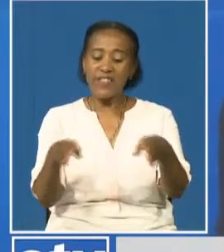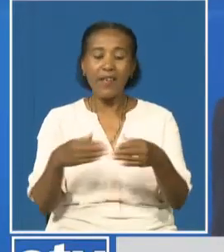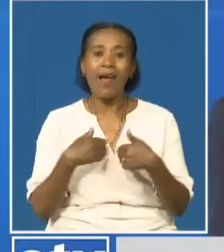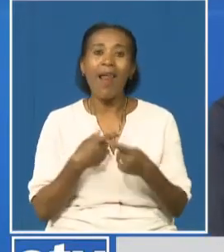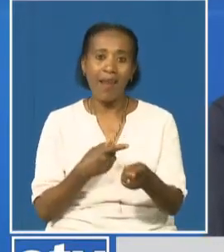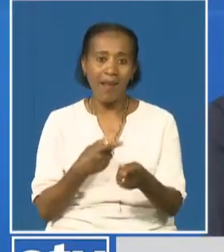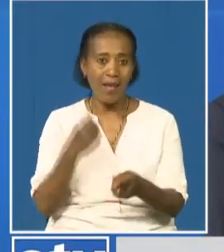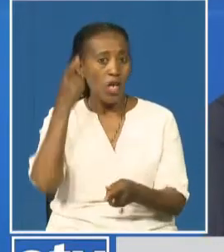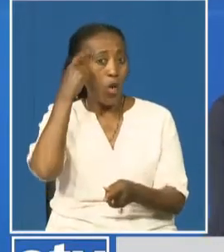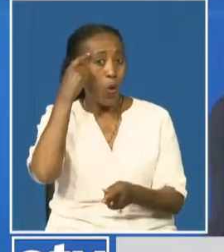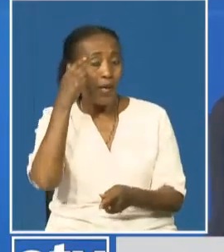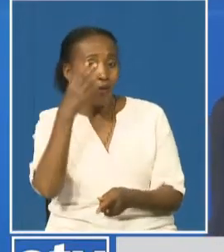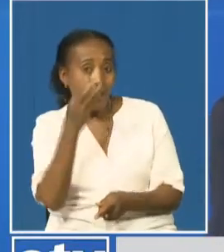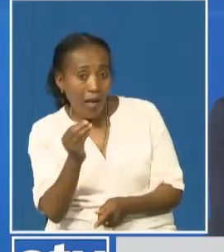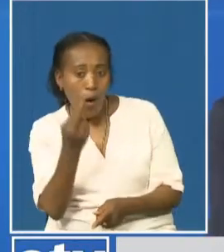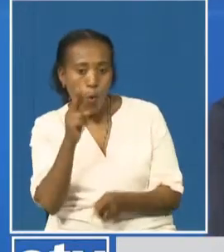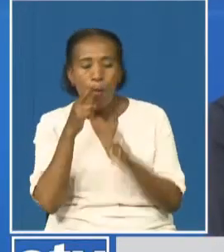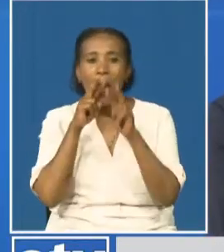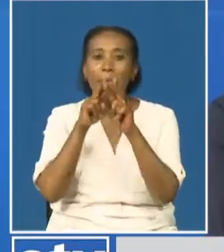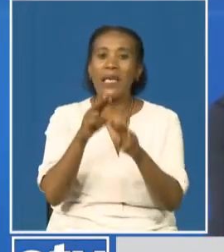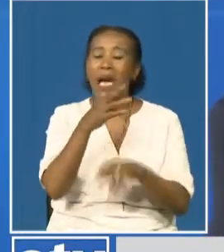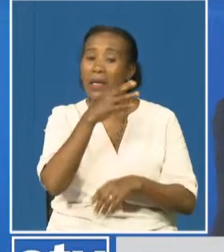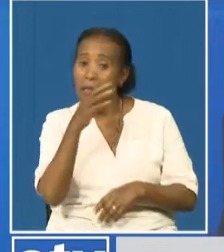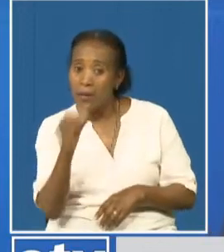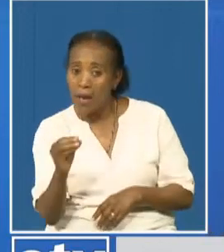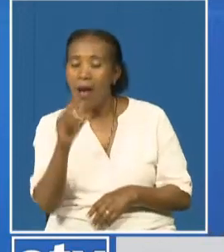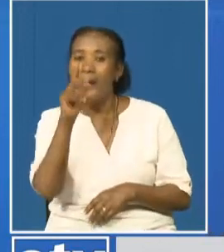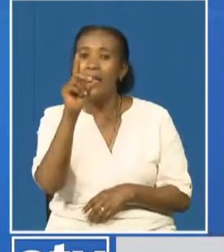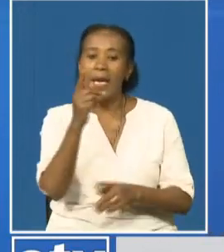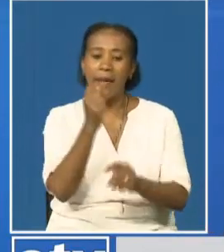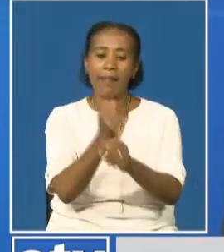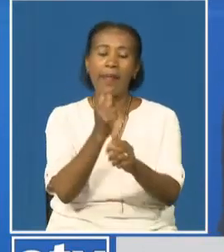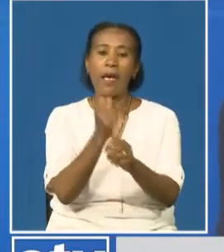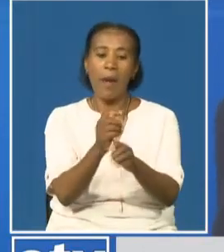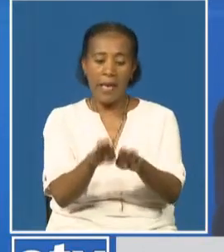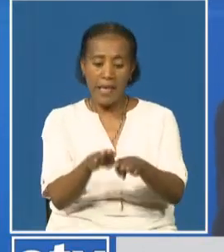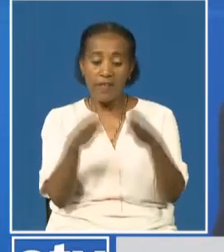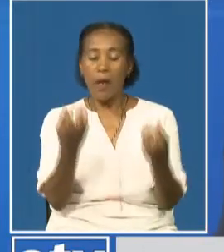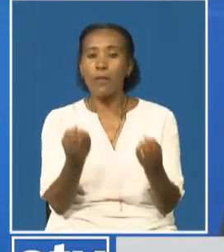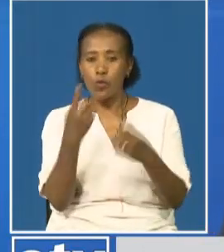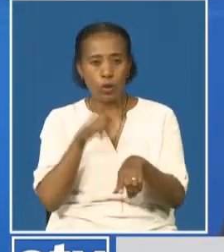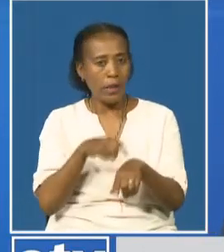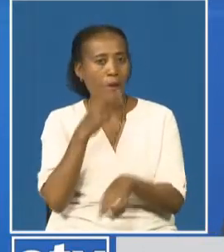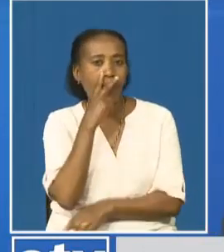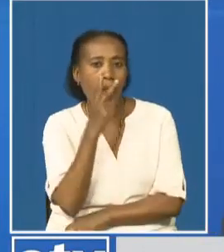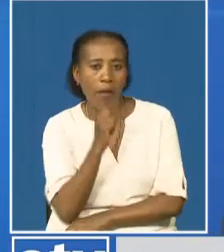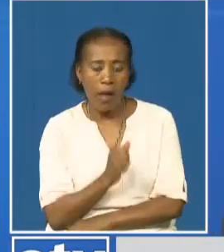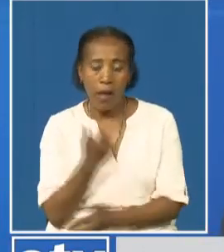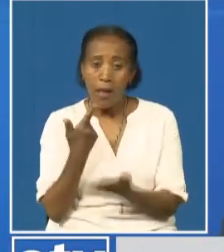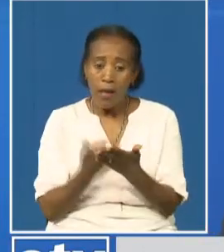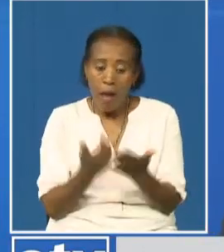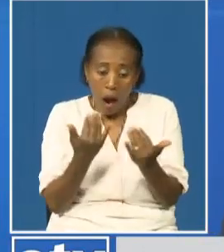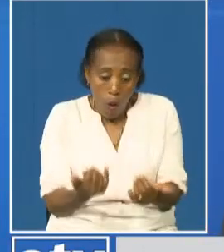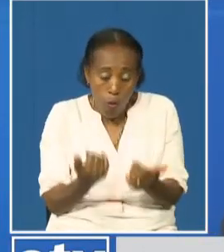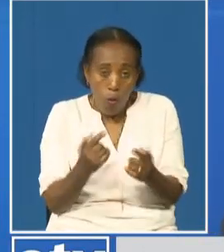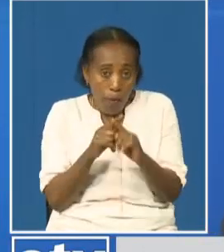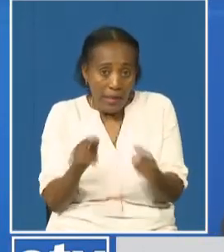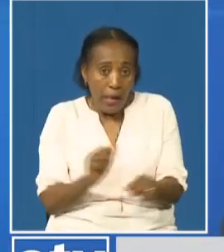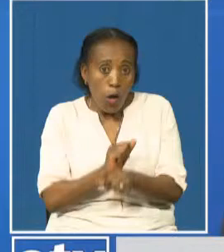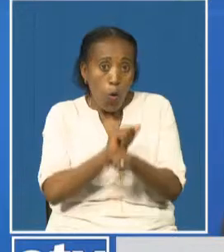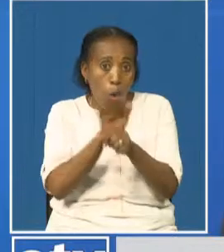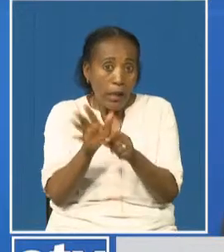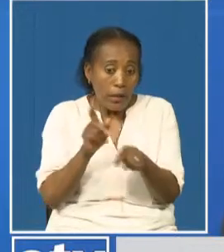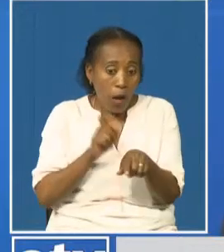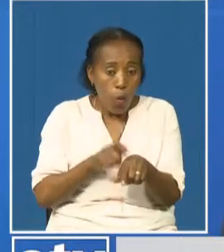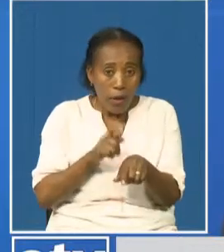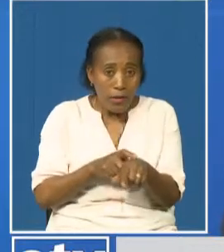አለ ወይም የዕውቀትና ያመለካከትና የተግባር ክፍተት ብዙ ጊዜ ይታያል ይሄ አሁን በተለይ በኮሮና